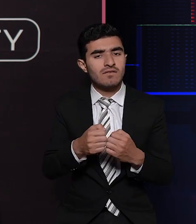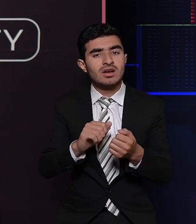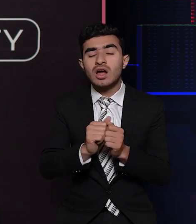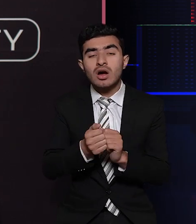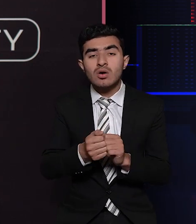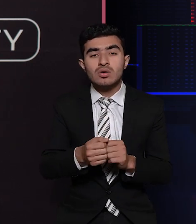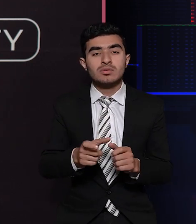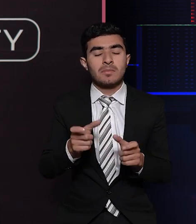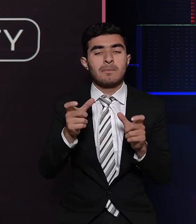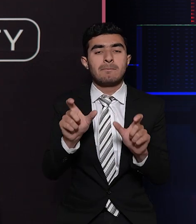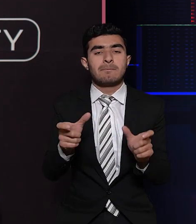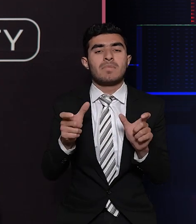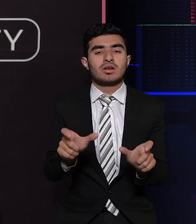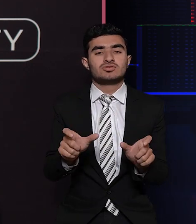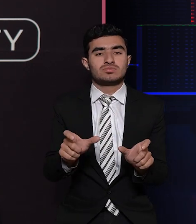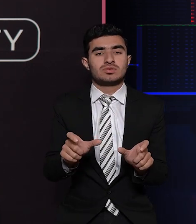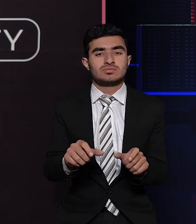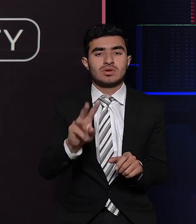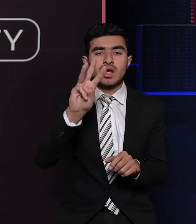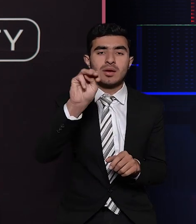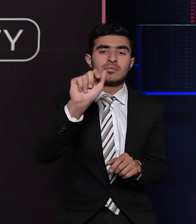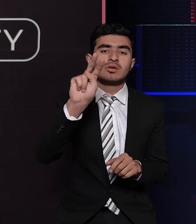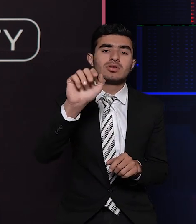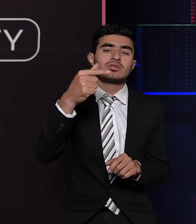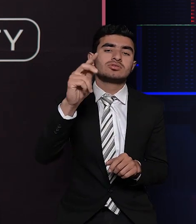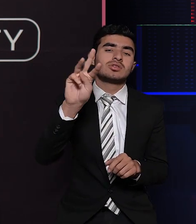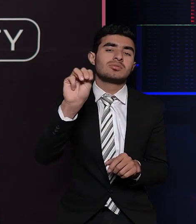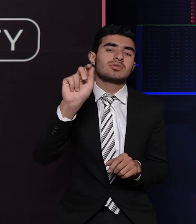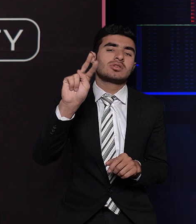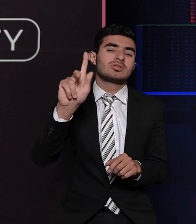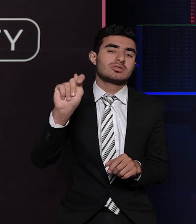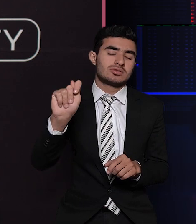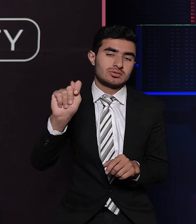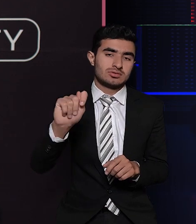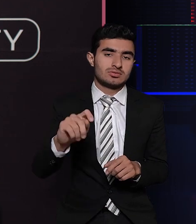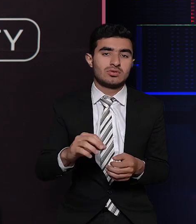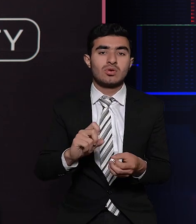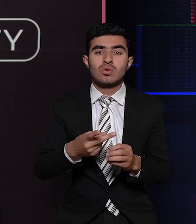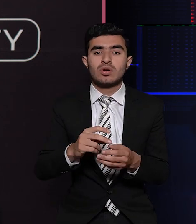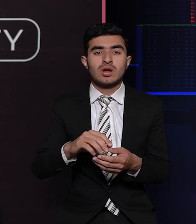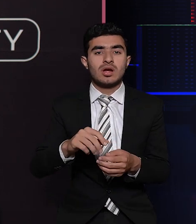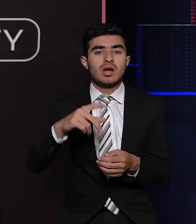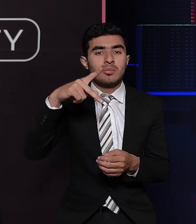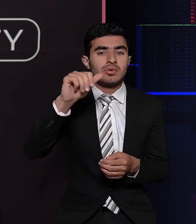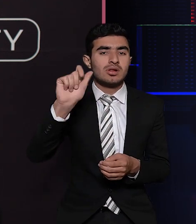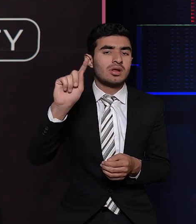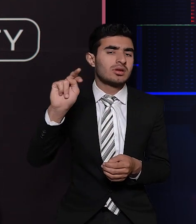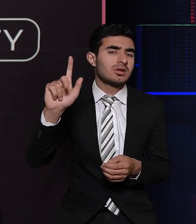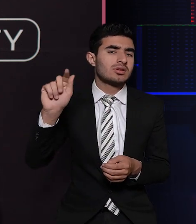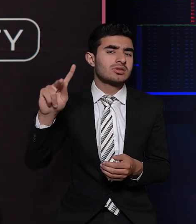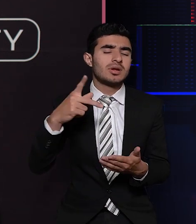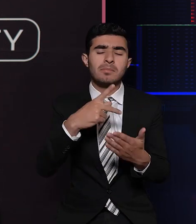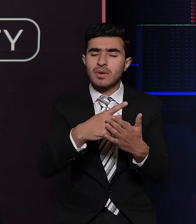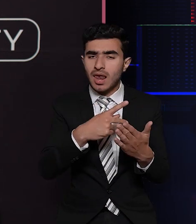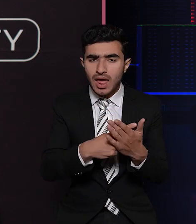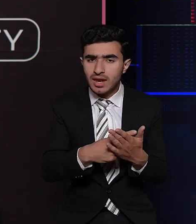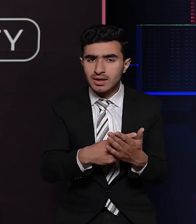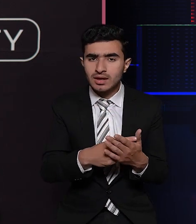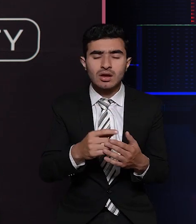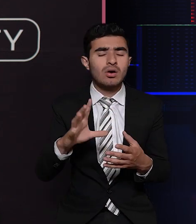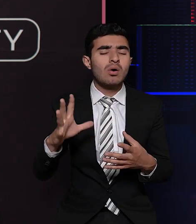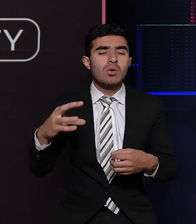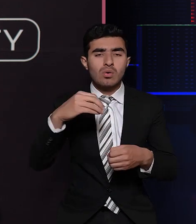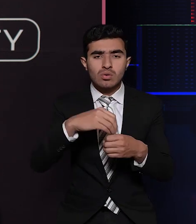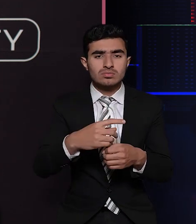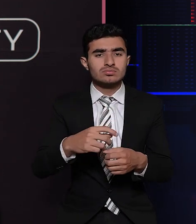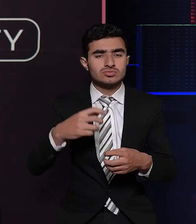ہمارے پاس مینجمنٹ ہے، کوپنگ اسٹریٹجی ہے، پلاننگ ہے، حکمت عملی ہے، جس کے ذریعے